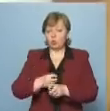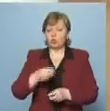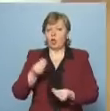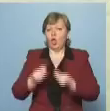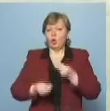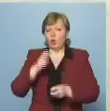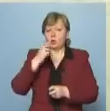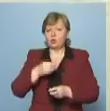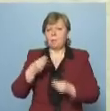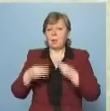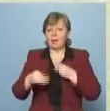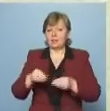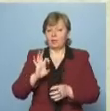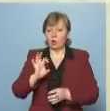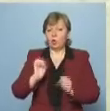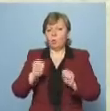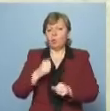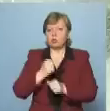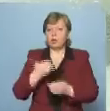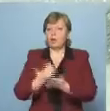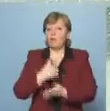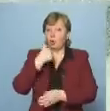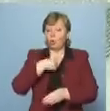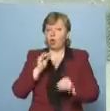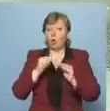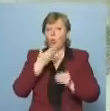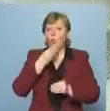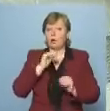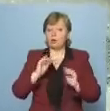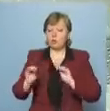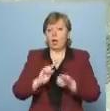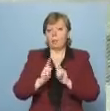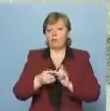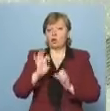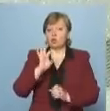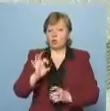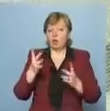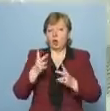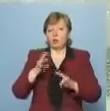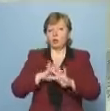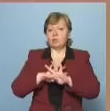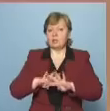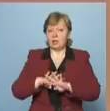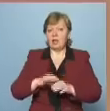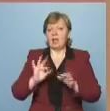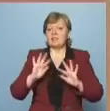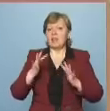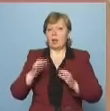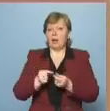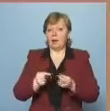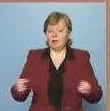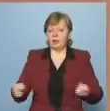елочной игрушки можно сделать оригинальное новогоднее украшение. Для превращения шарика нужна стречевая сетка, серебряные ленты,